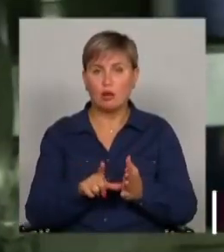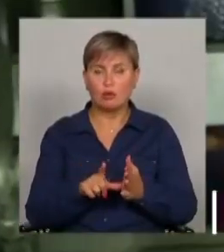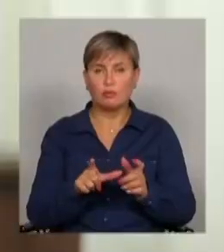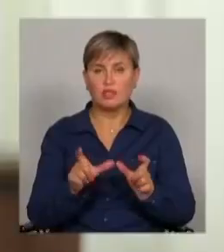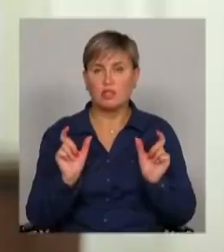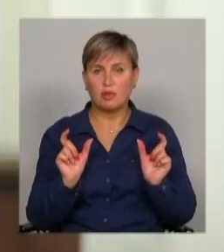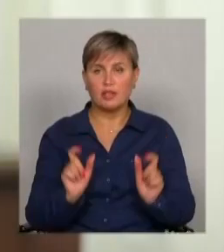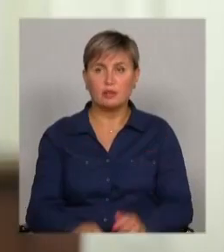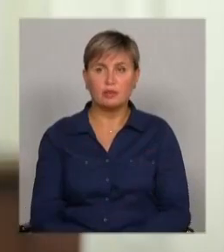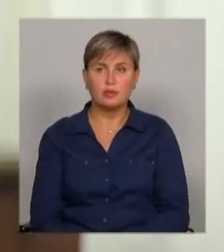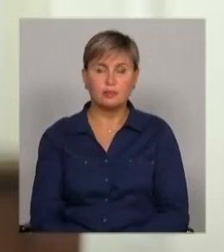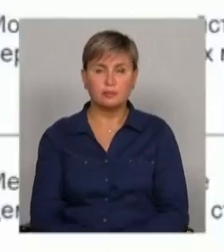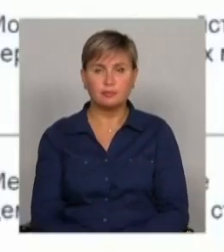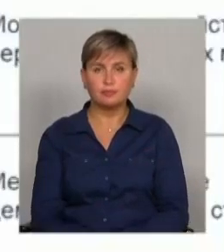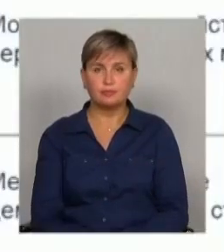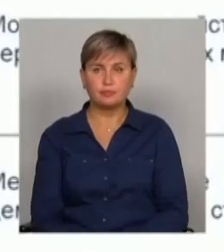послаблениями.